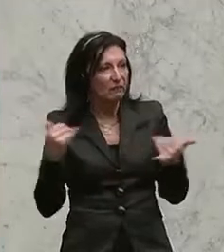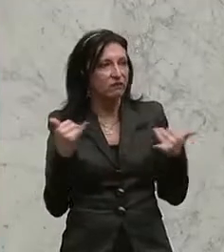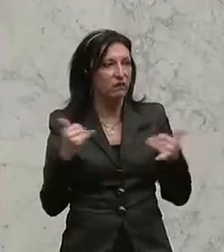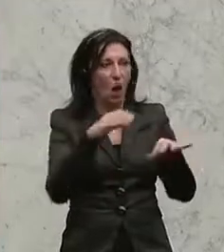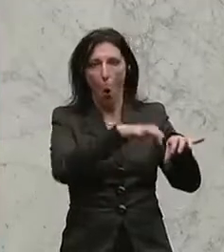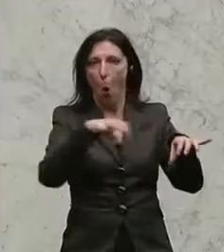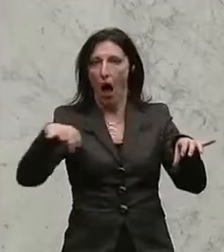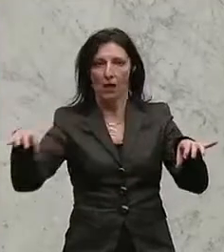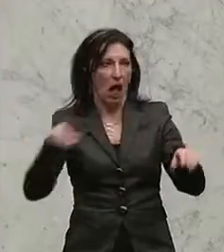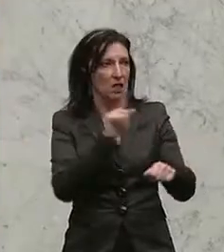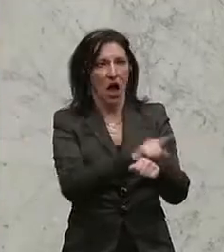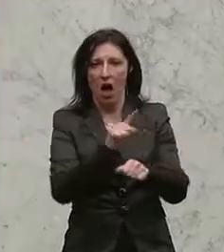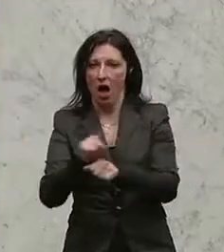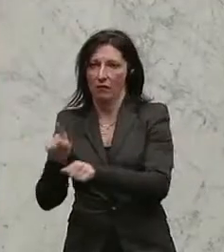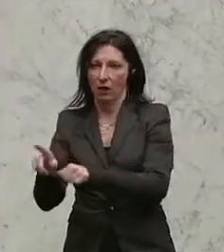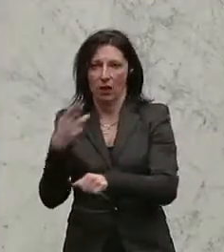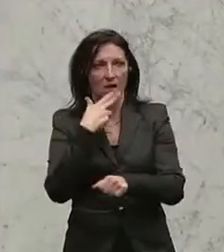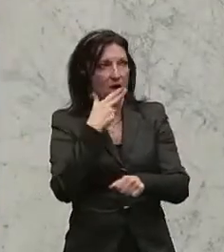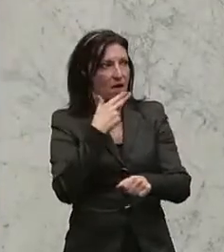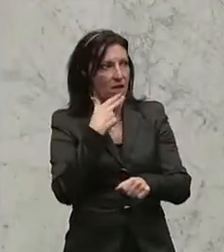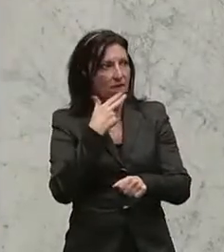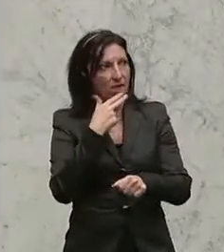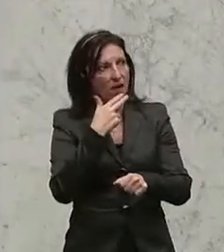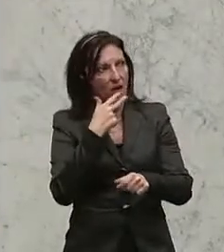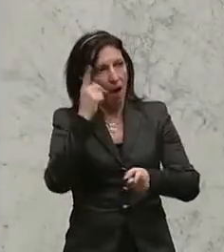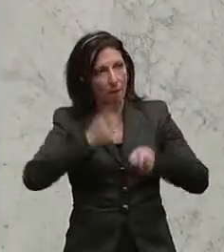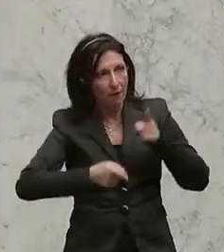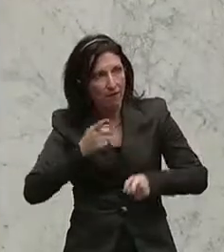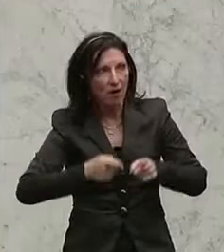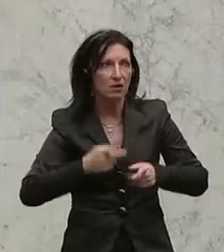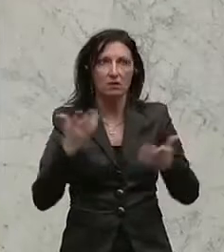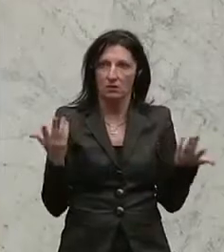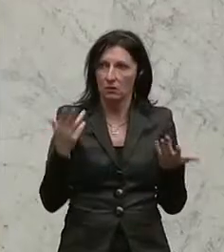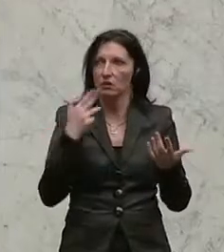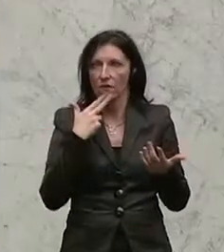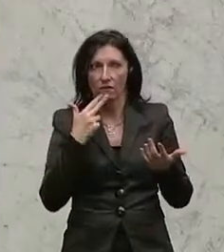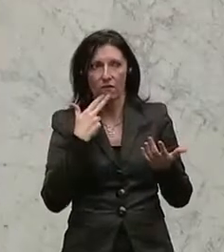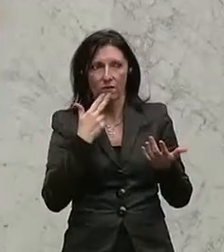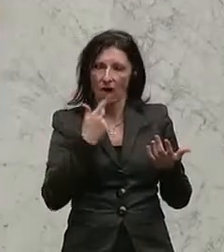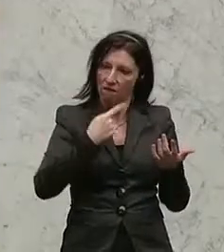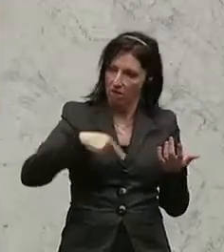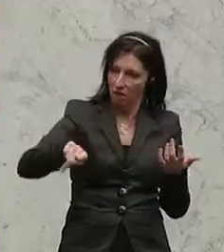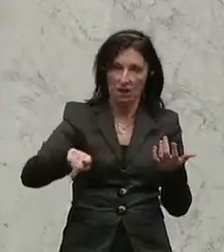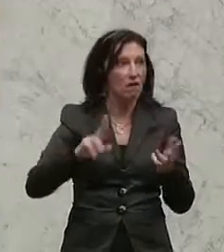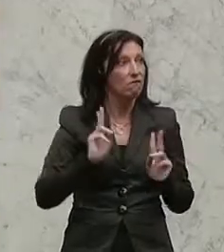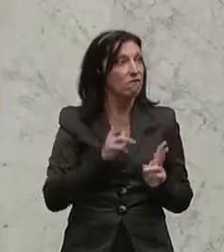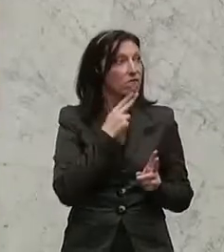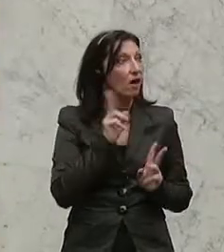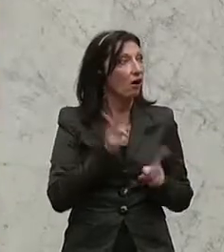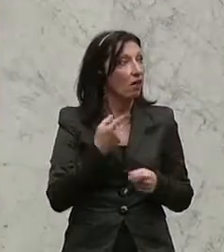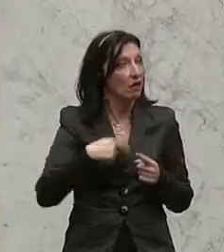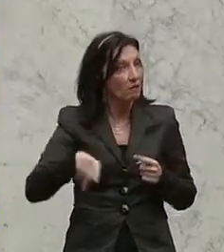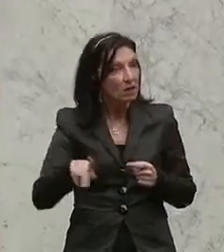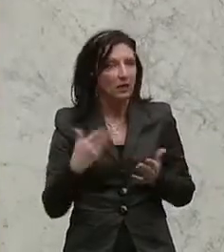bestellt worden und wem sie unterliegen und wem sie weiß und befugt sind und wie sie jetzt von wem sie eine weisung bekommen können und deshalb auch